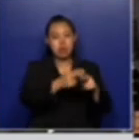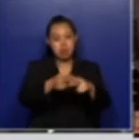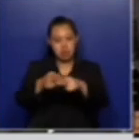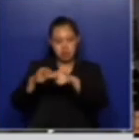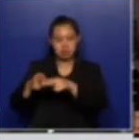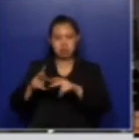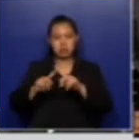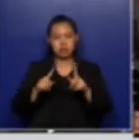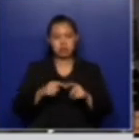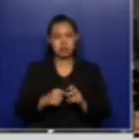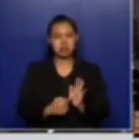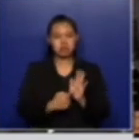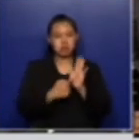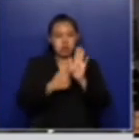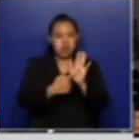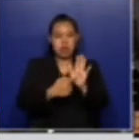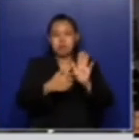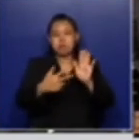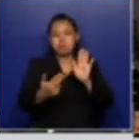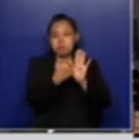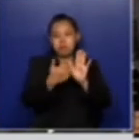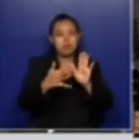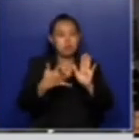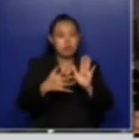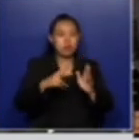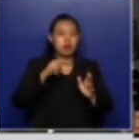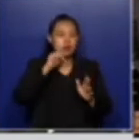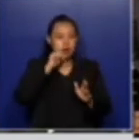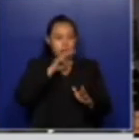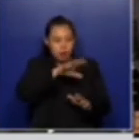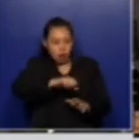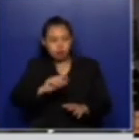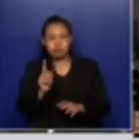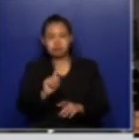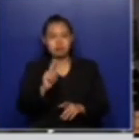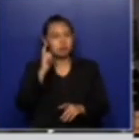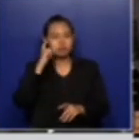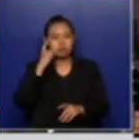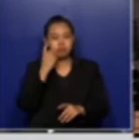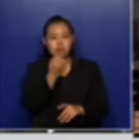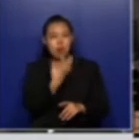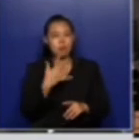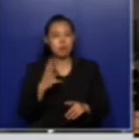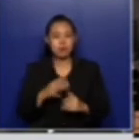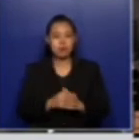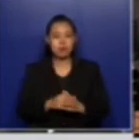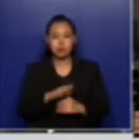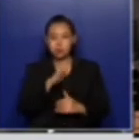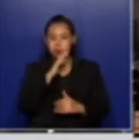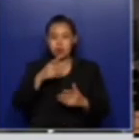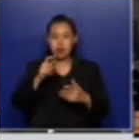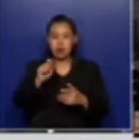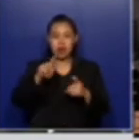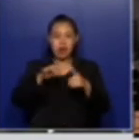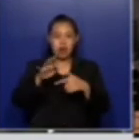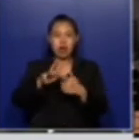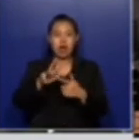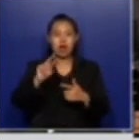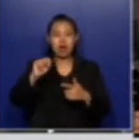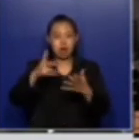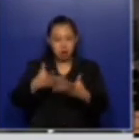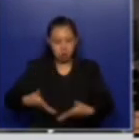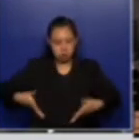ร์แผนว่าแหล่งน้ำเนี่ยเรามาจากที่ไหนเราจะมองแต่ว่าเราจะทำอ่างเก็บน้ำขนาดใหญ่ตรงไหนแ